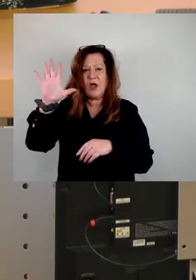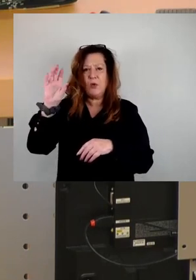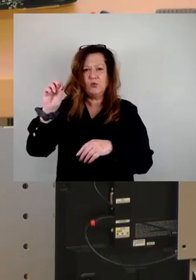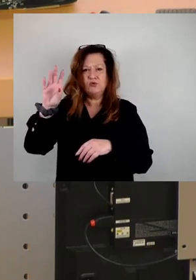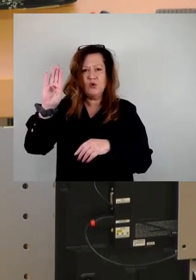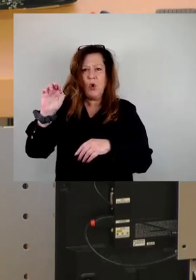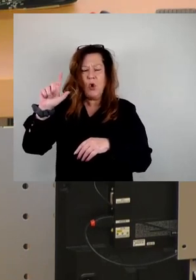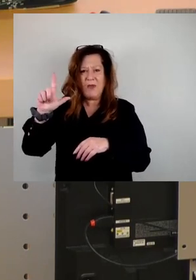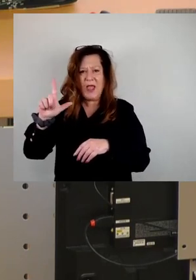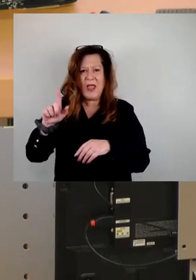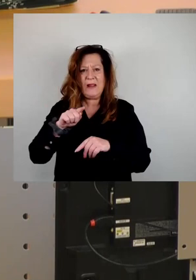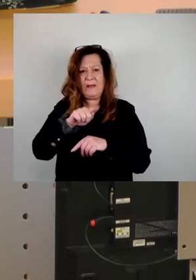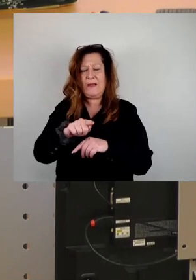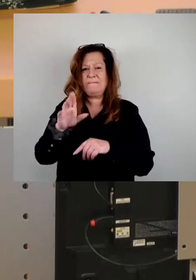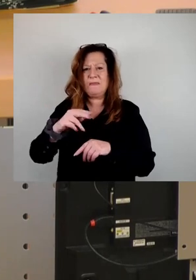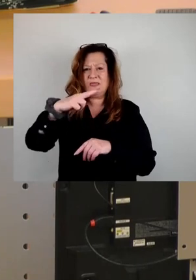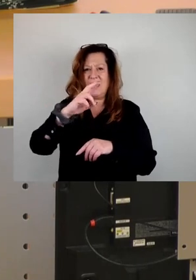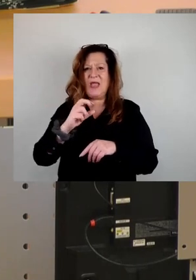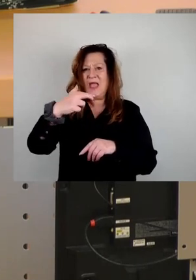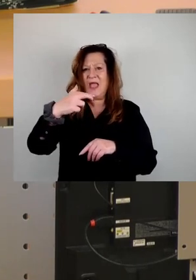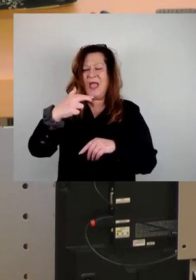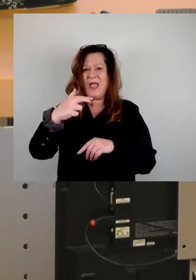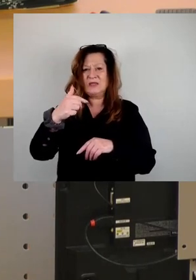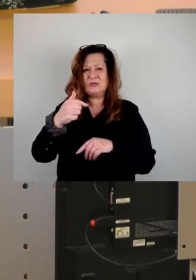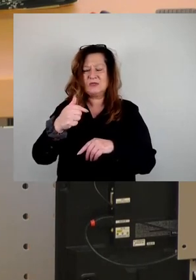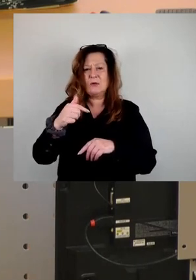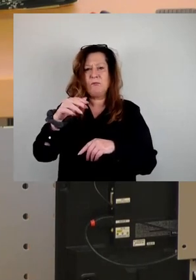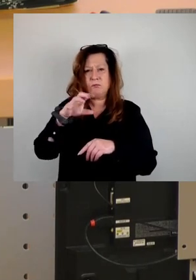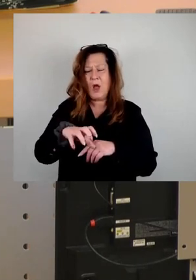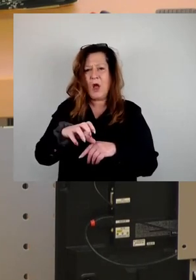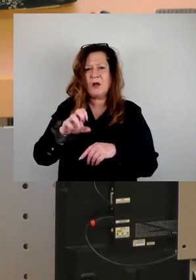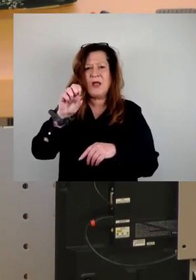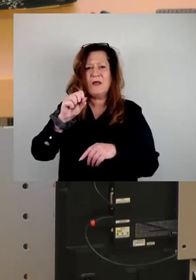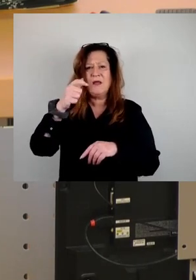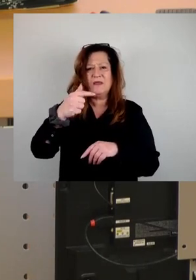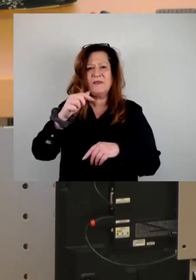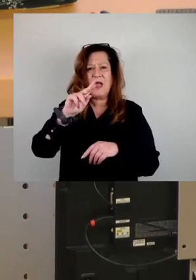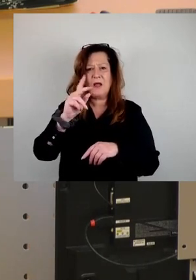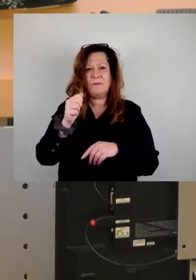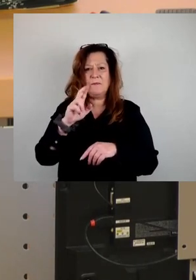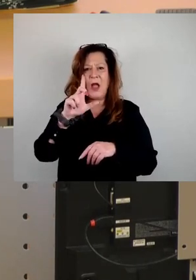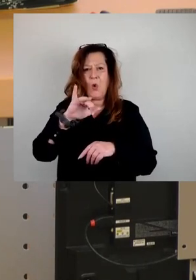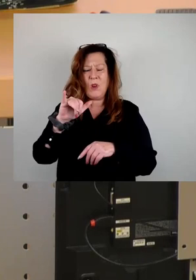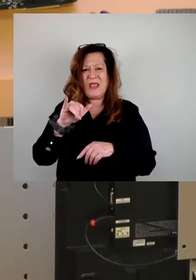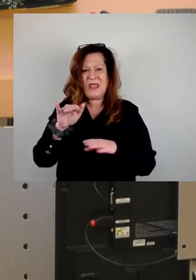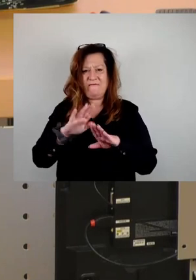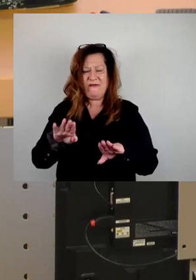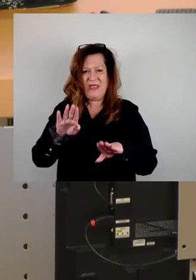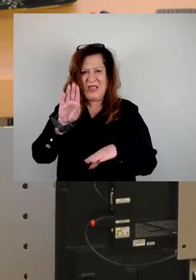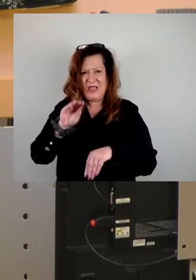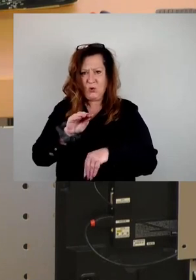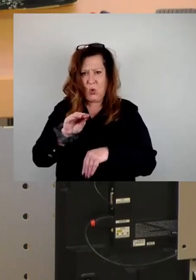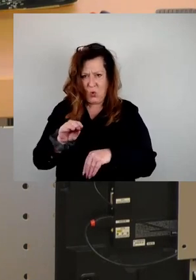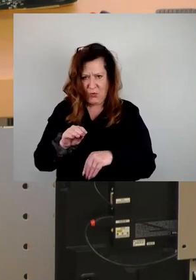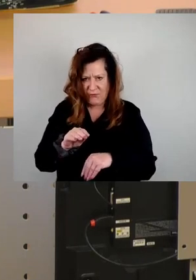Norden hinzugekommen, im St. Pauli-Friedhof. Das ist auch eine ganz wesentliche Bereicherung dieses Konzeptes. Und so haben